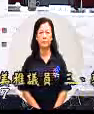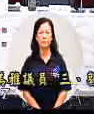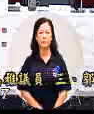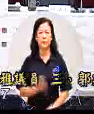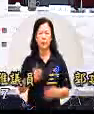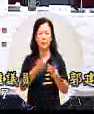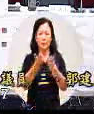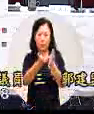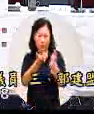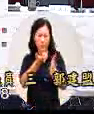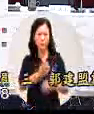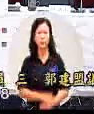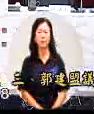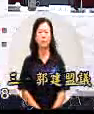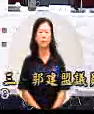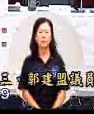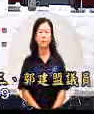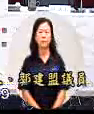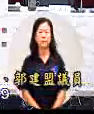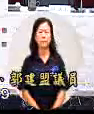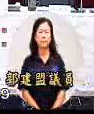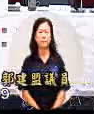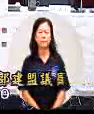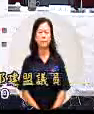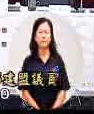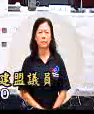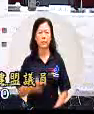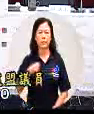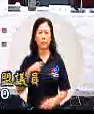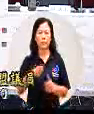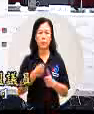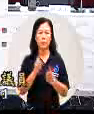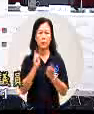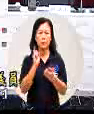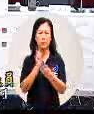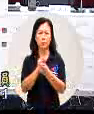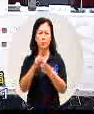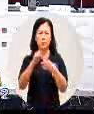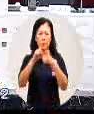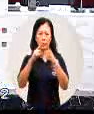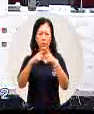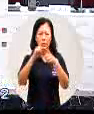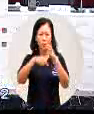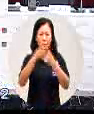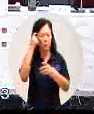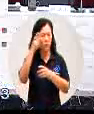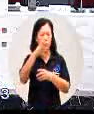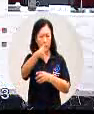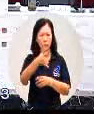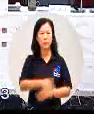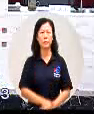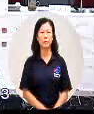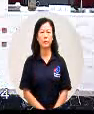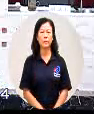为开会之前哈，我先向那个人事处来请问一下哈，